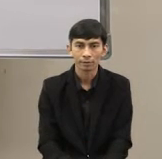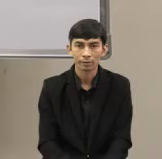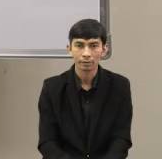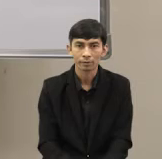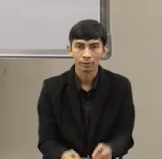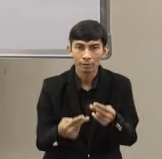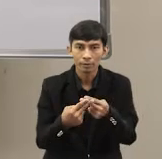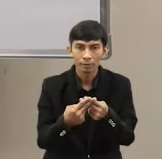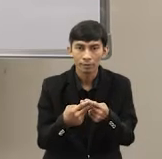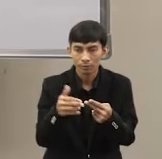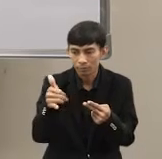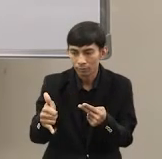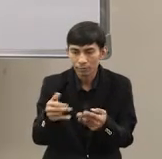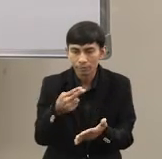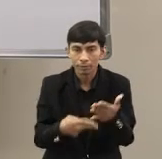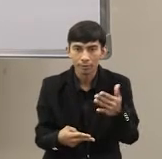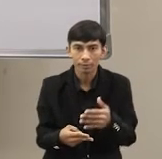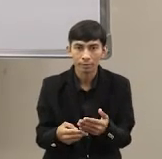đang bây giờ một bằng cao chùm nào